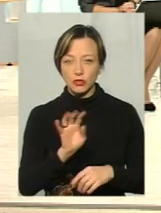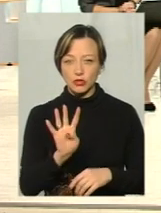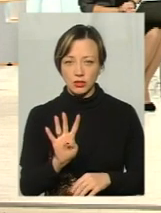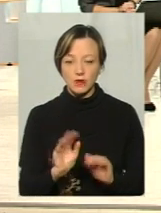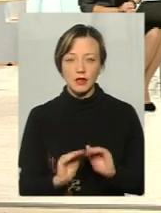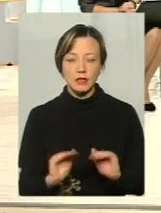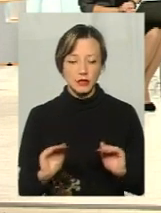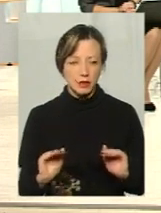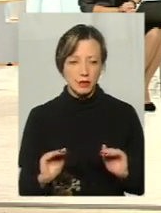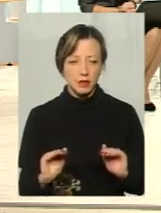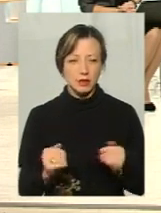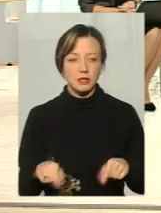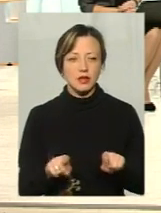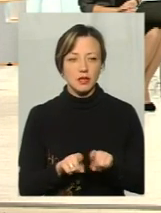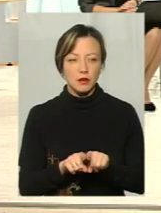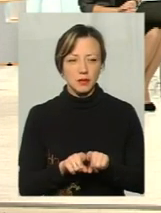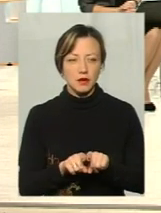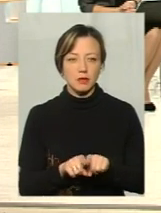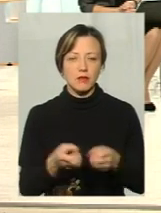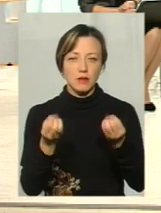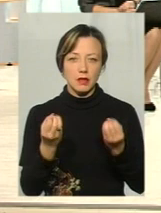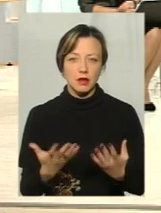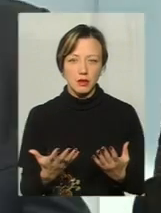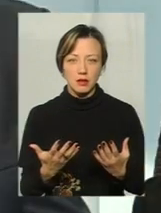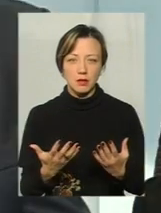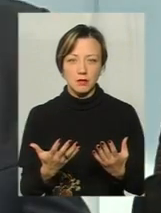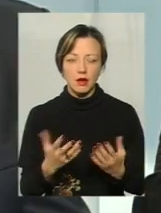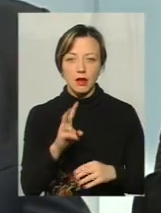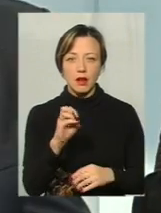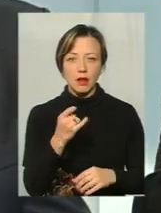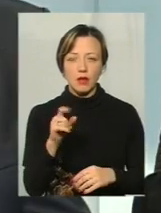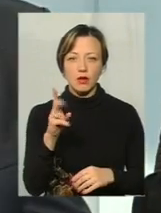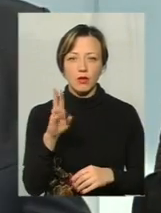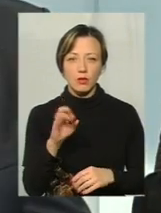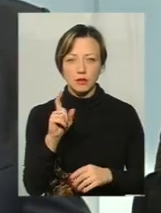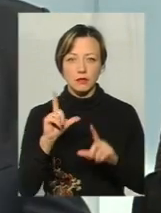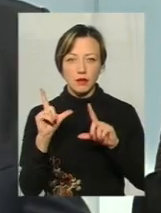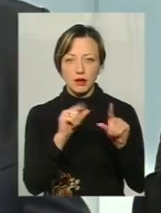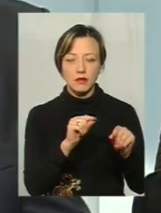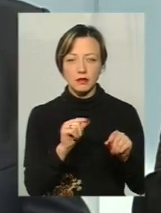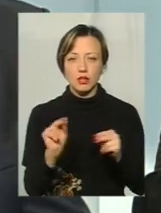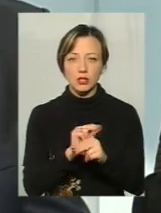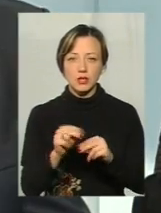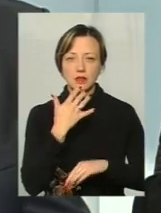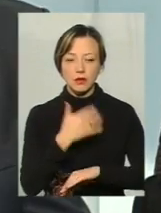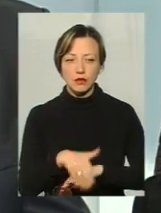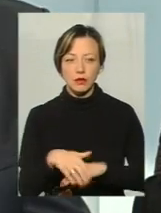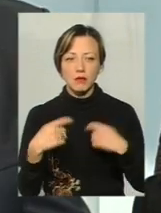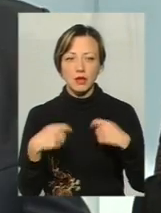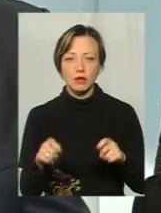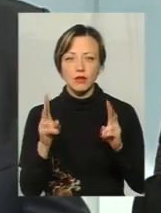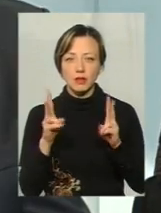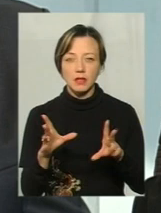дітей з такими, я вже говорю, банальними лімфобластними лікузами поїхали лічитися за кордон. Продають